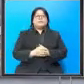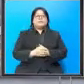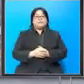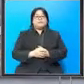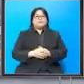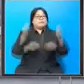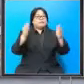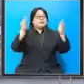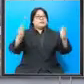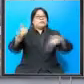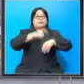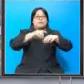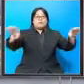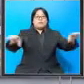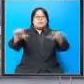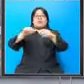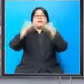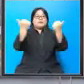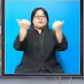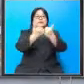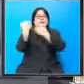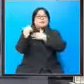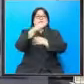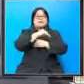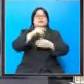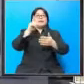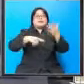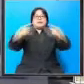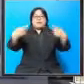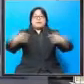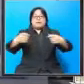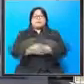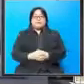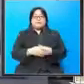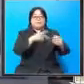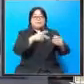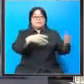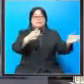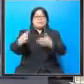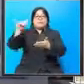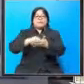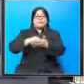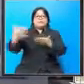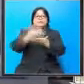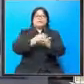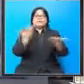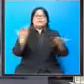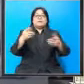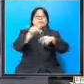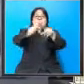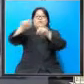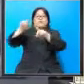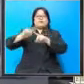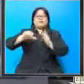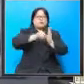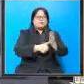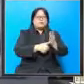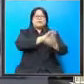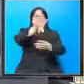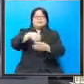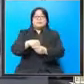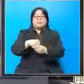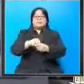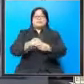tempo laksana agency pelaksana dan juga keberhasilannya planit rasional dengan menggunakannya pelbagai sumber termasuk